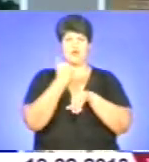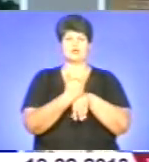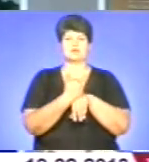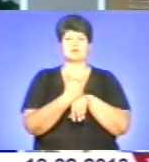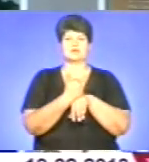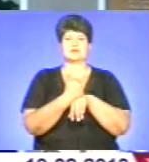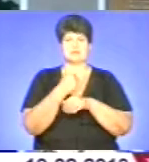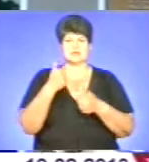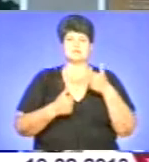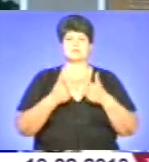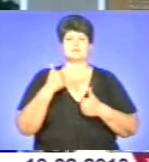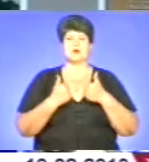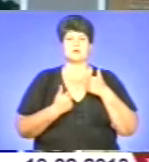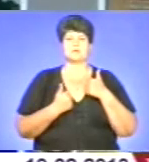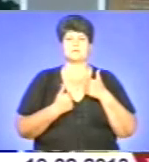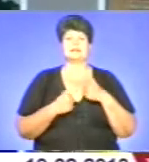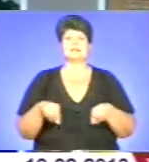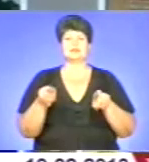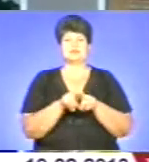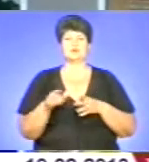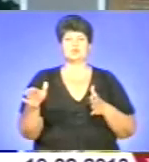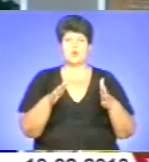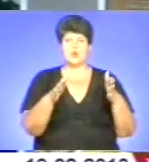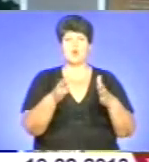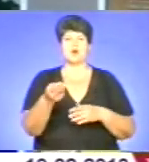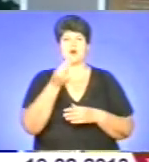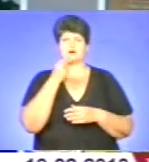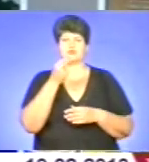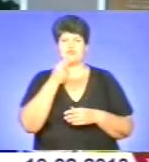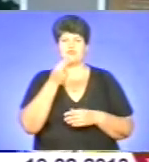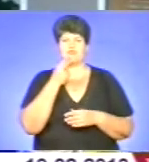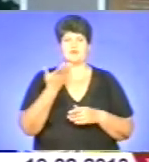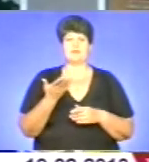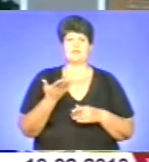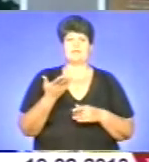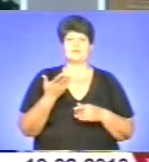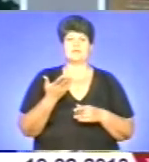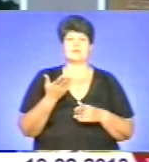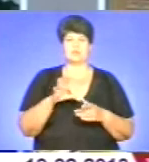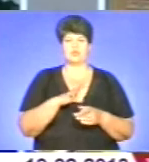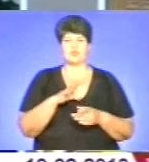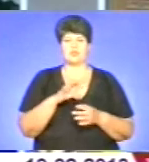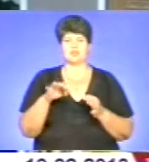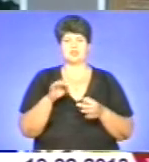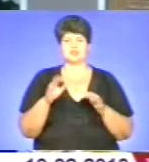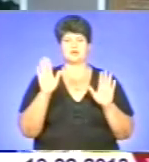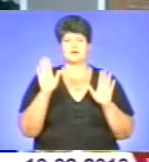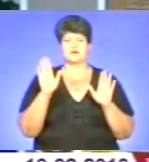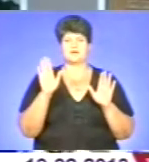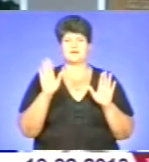змагання якби також дорога харчування чи він зганяв вагу Якби була в нього Лишня